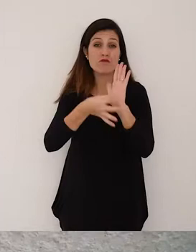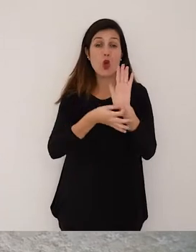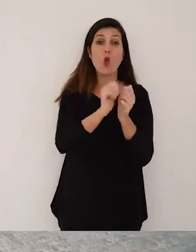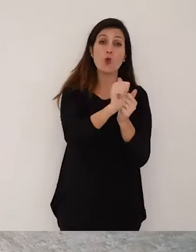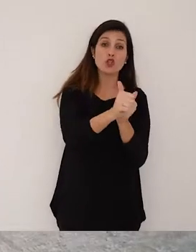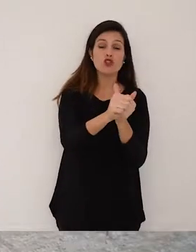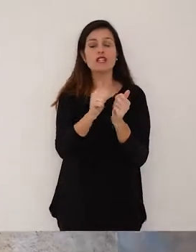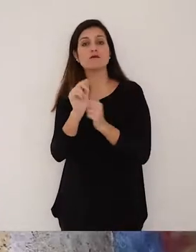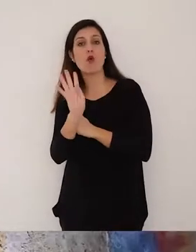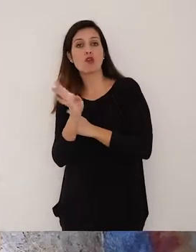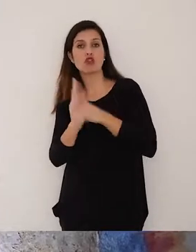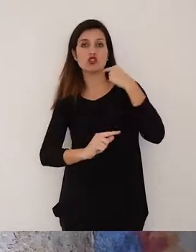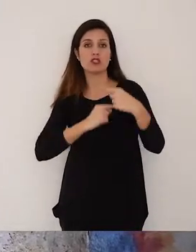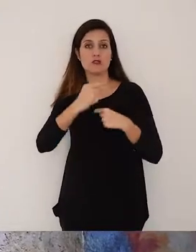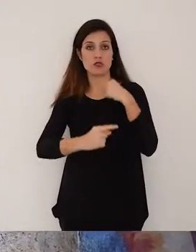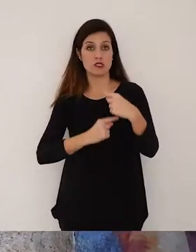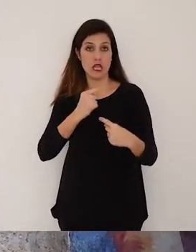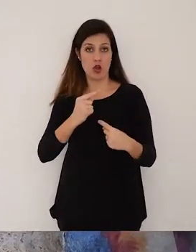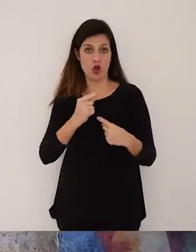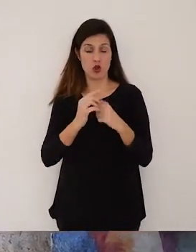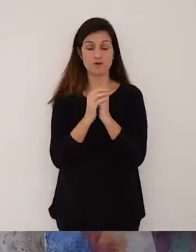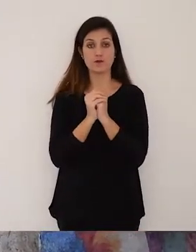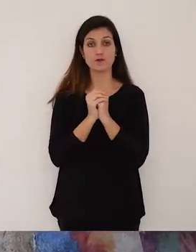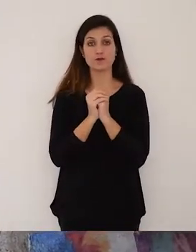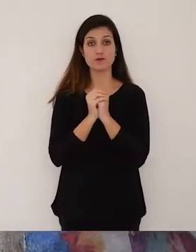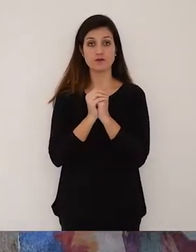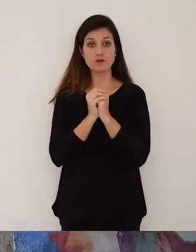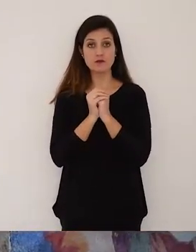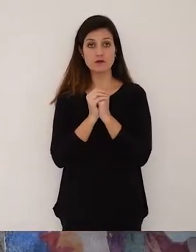stimabile dall'XI al XIV secolo.